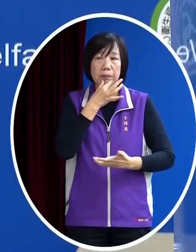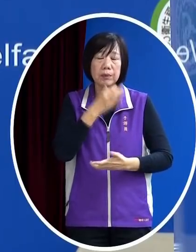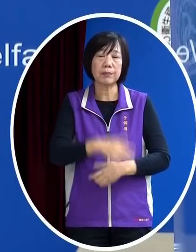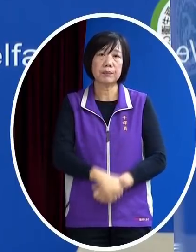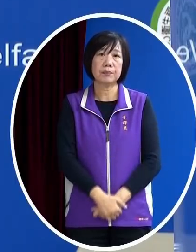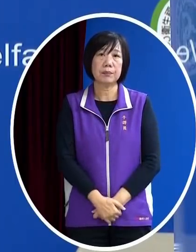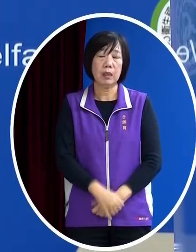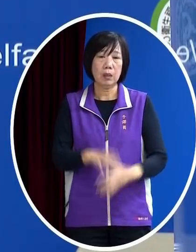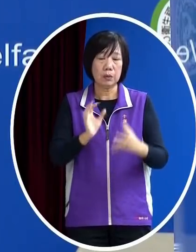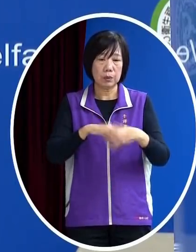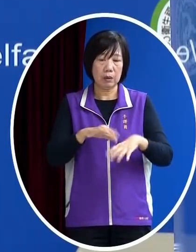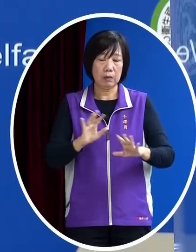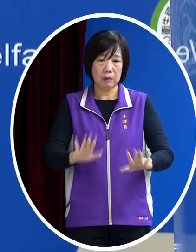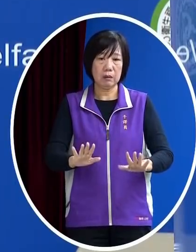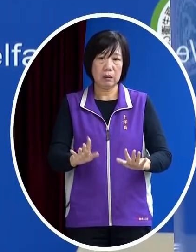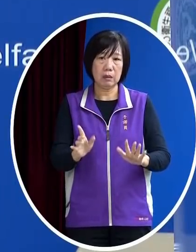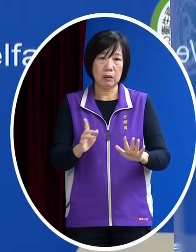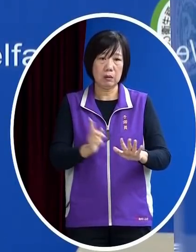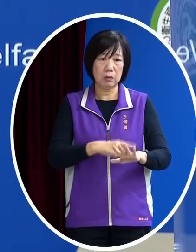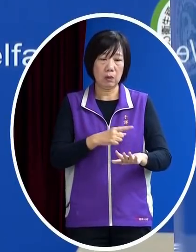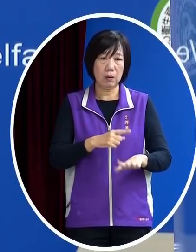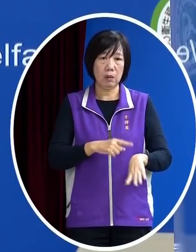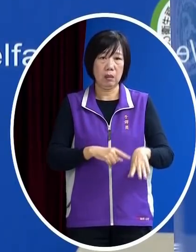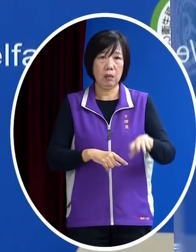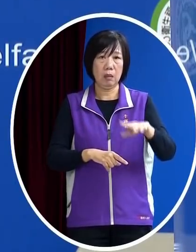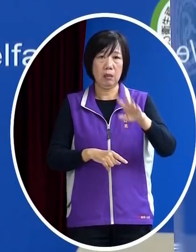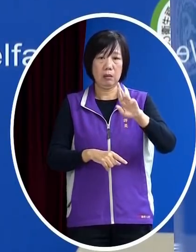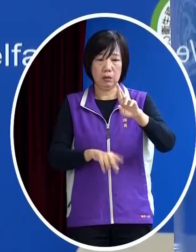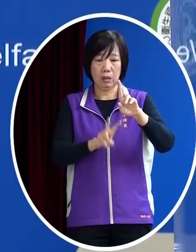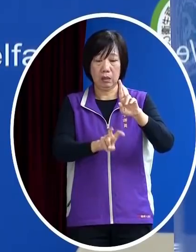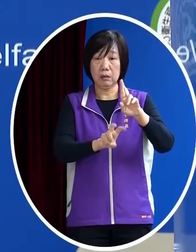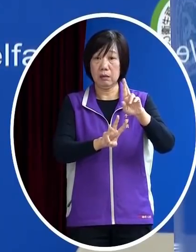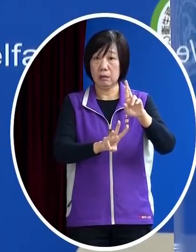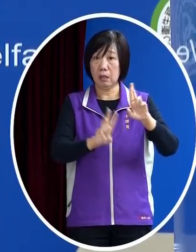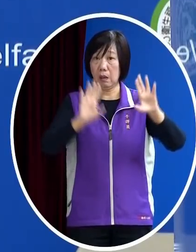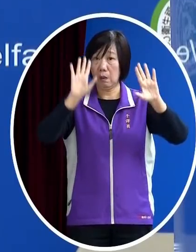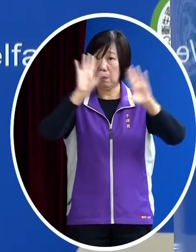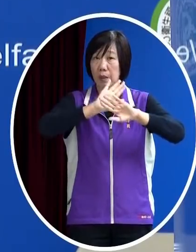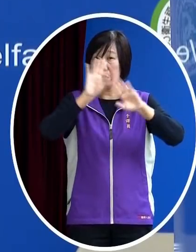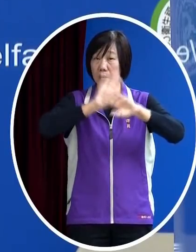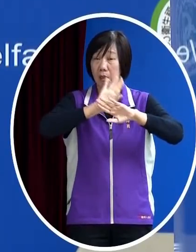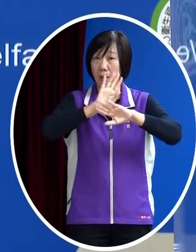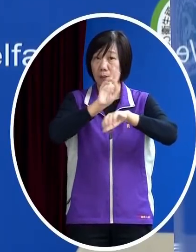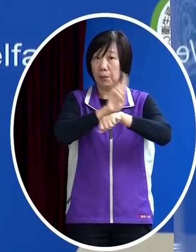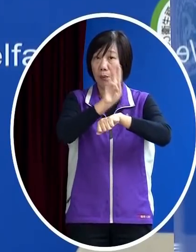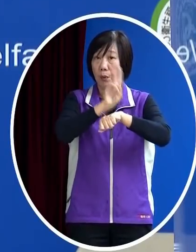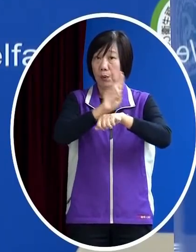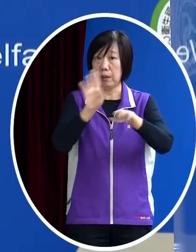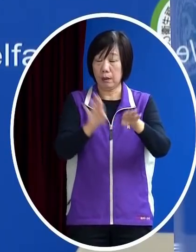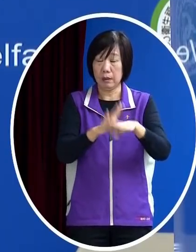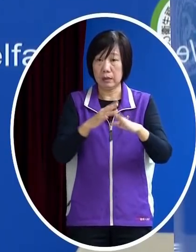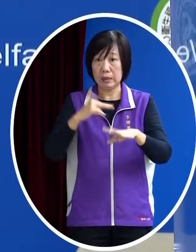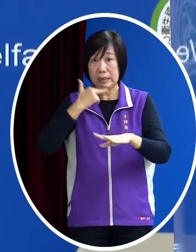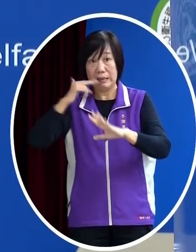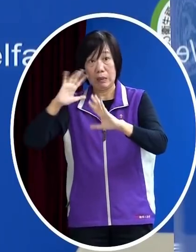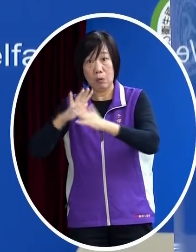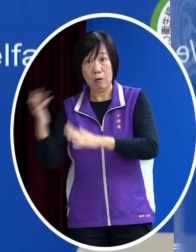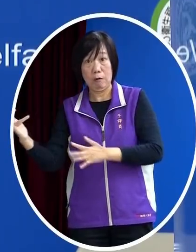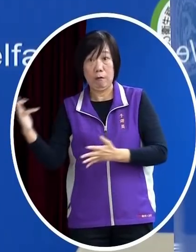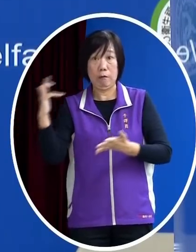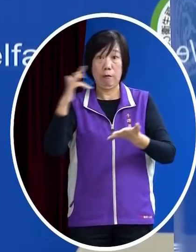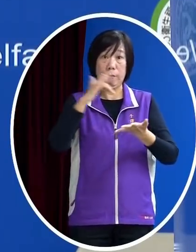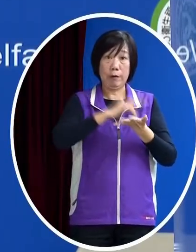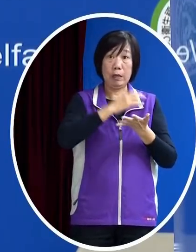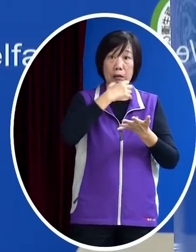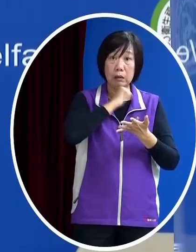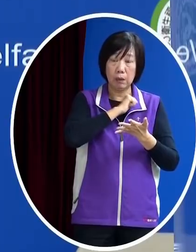来。所以我们从这是23日的0时起，就今天的半夜了自英国入境及